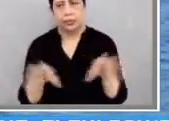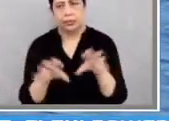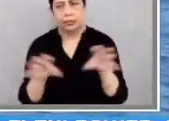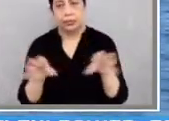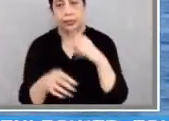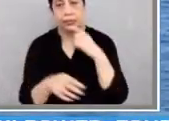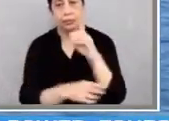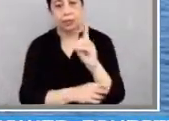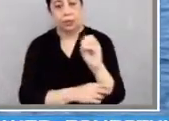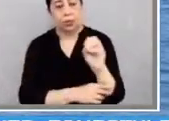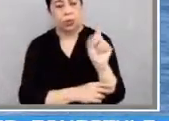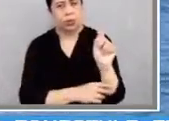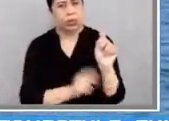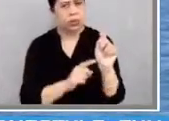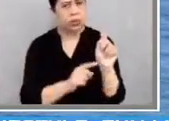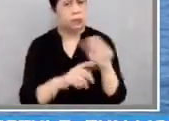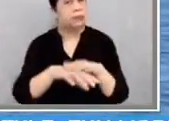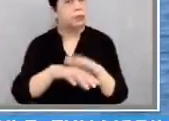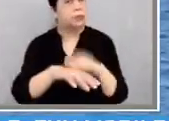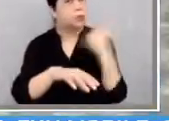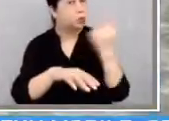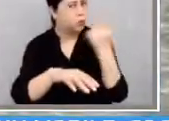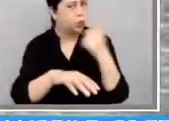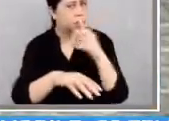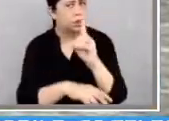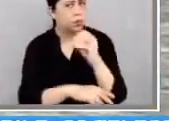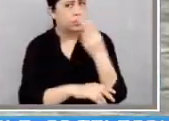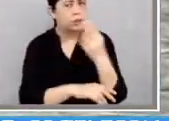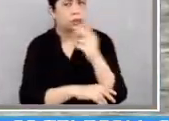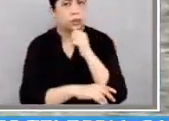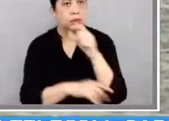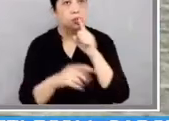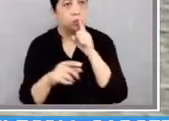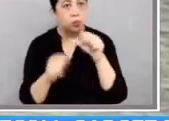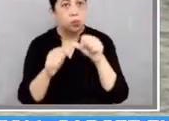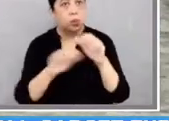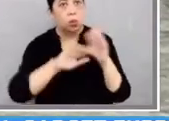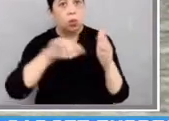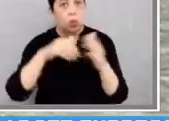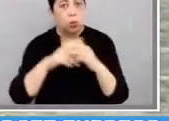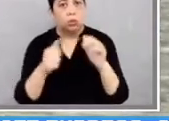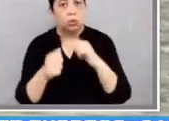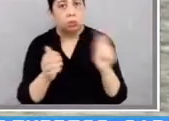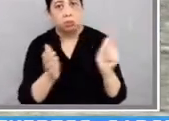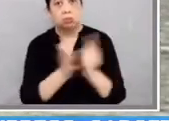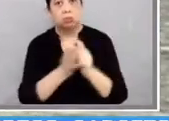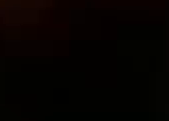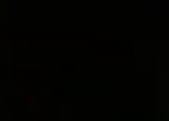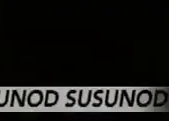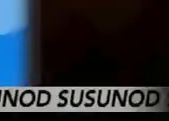Tourism, abiso lamang daw ito ng DOH at hindi naman tahasang swimming ban.